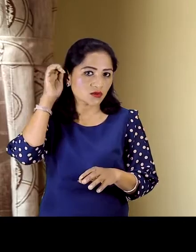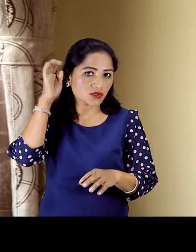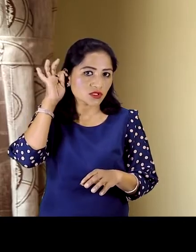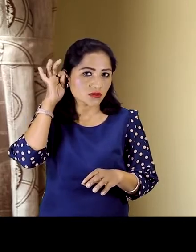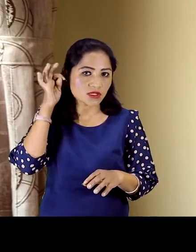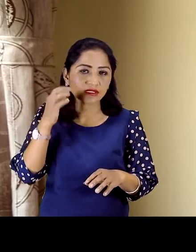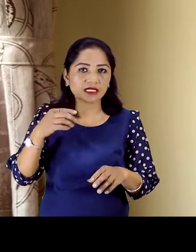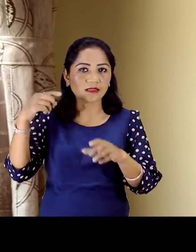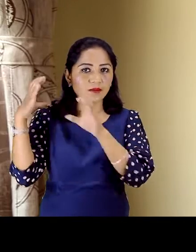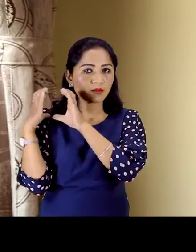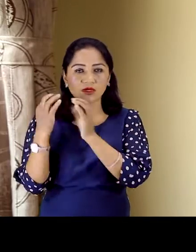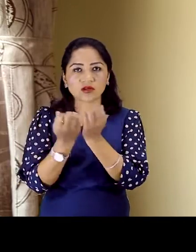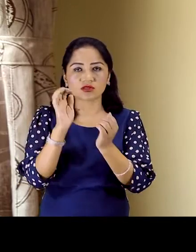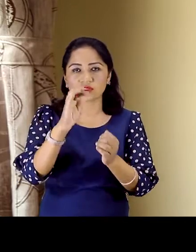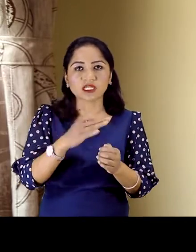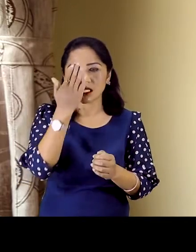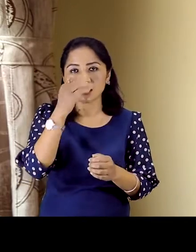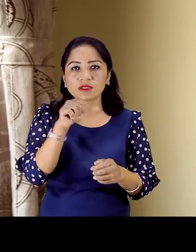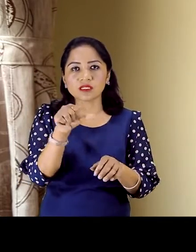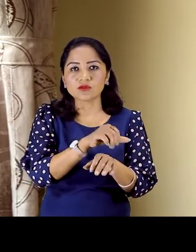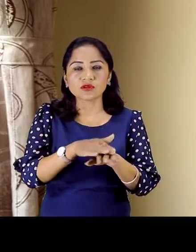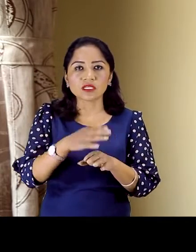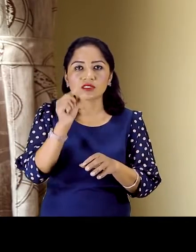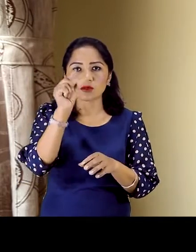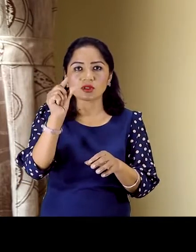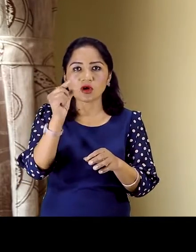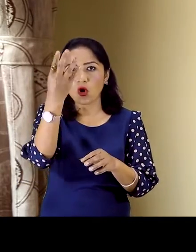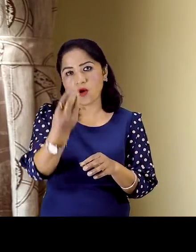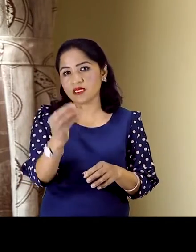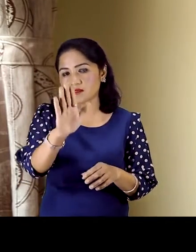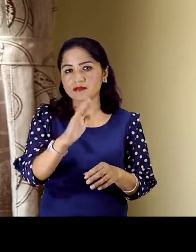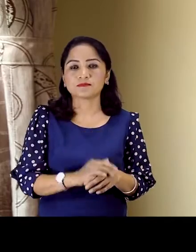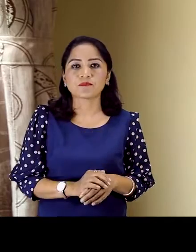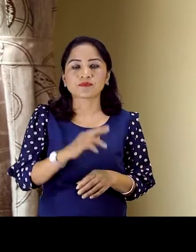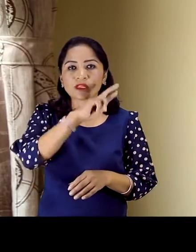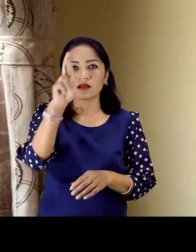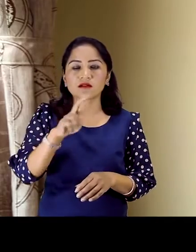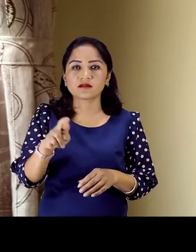ढ़ा फेरी डिपेंड हो ने सकता. किना मन्दाइ शांकेती पास्यामा सब्दा को पंप खमी छा.